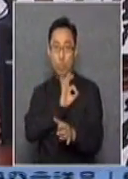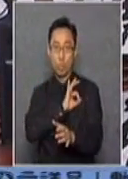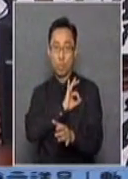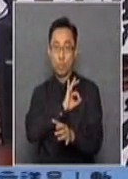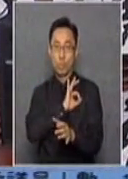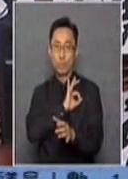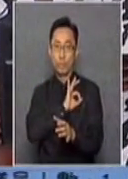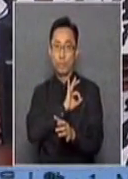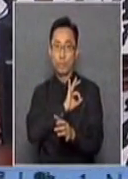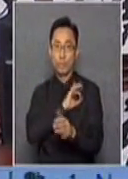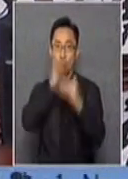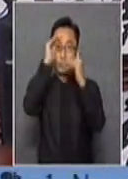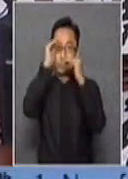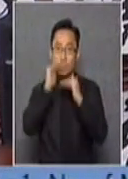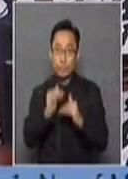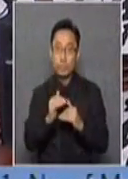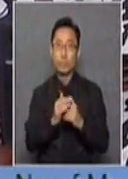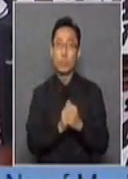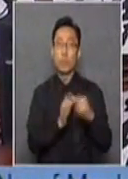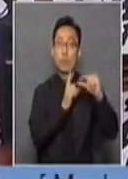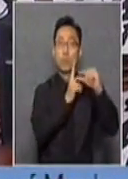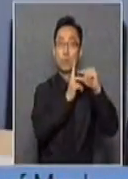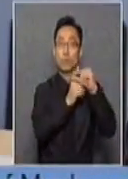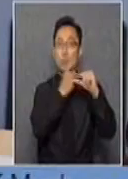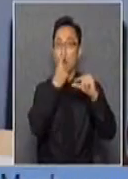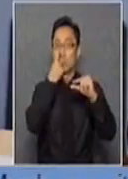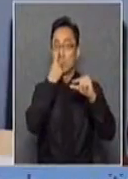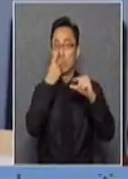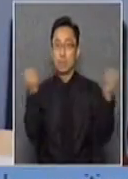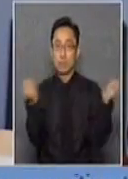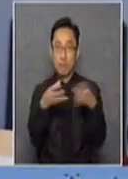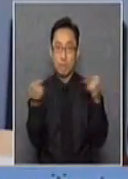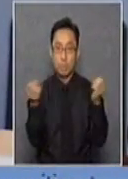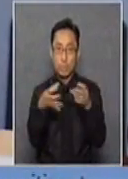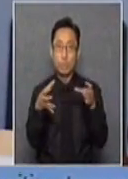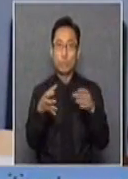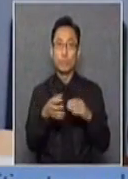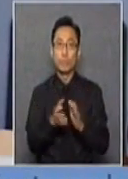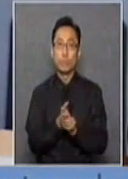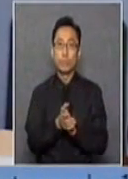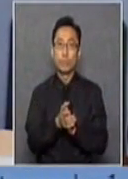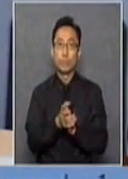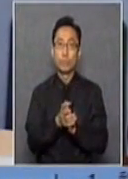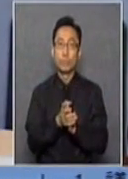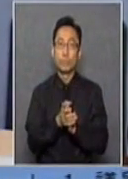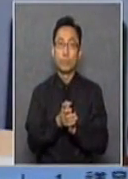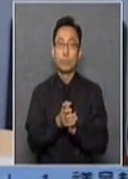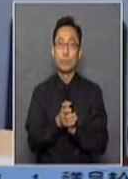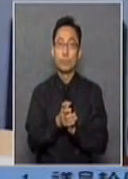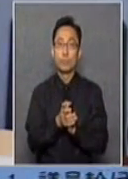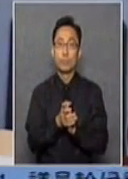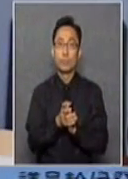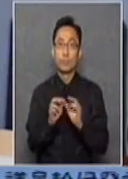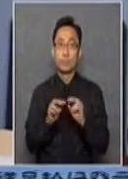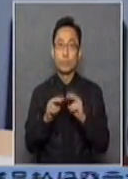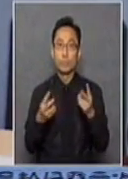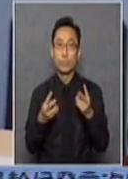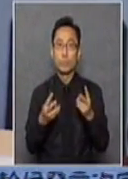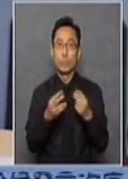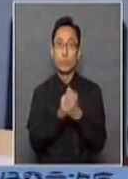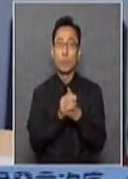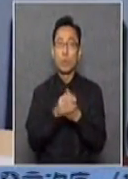到因為中英談判而衍生出來的外圍組織民建